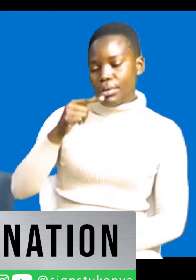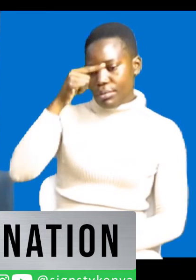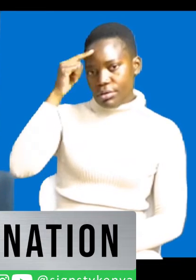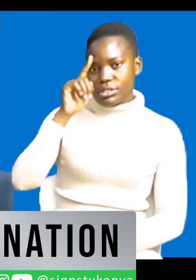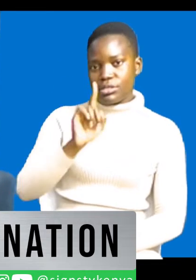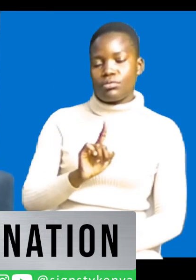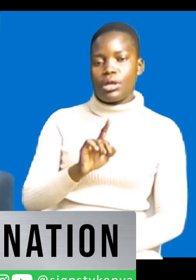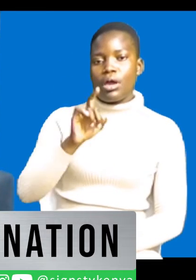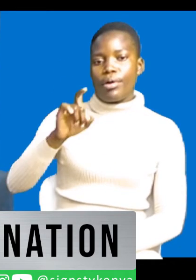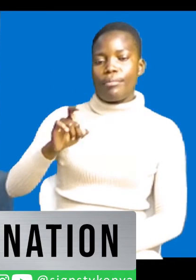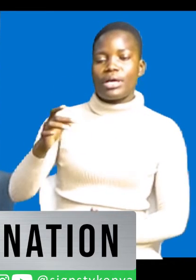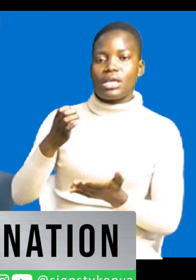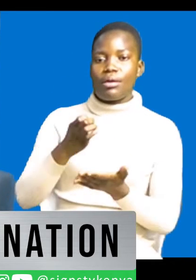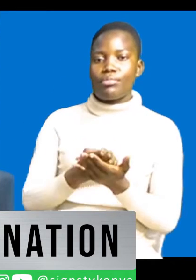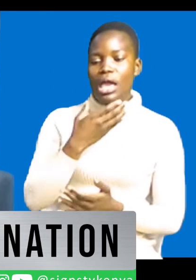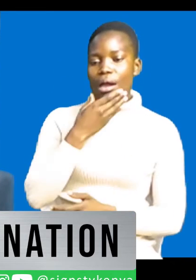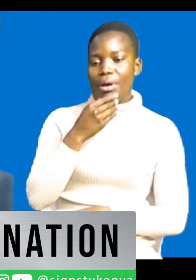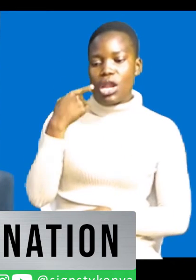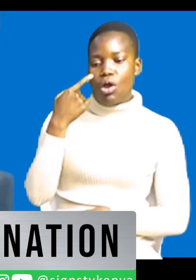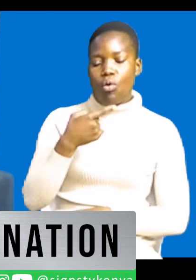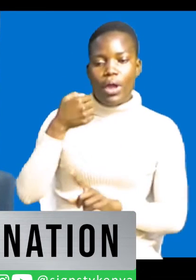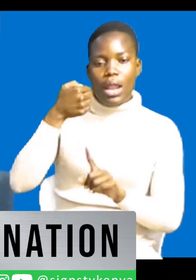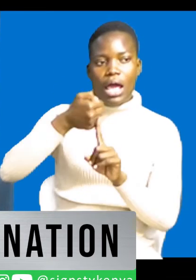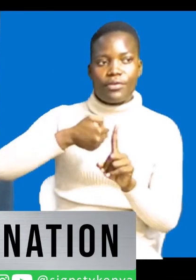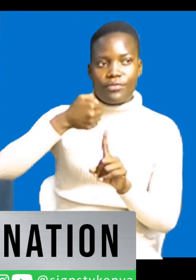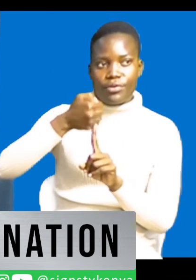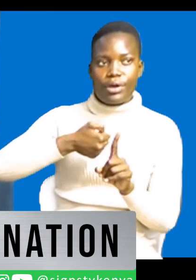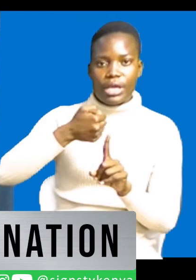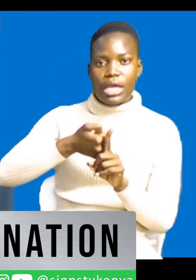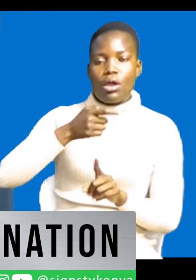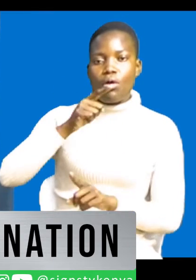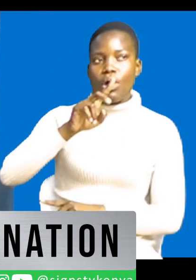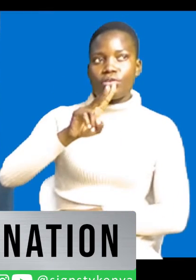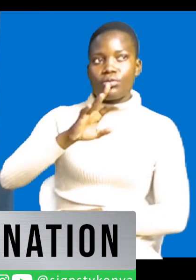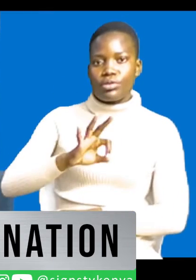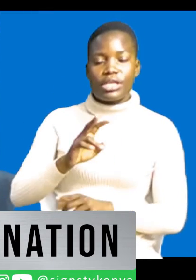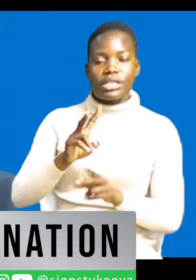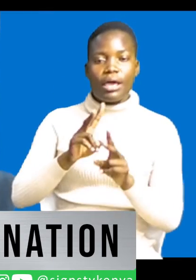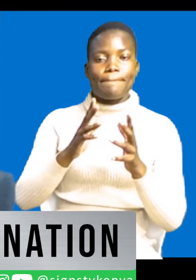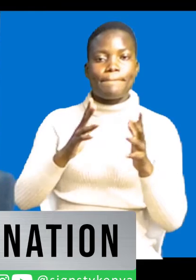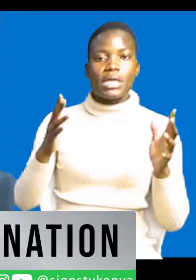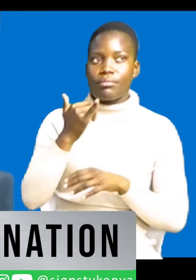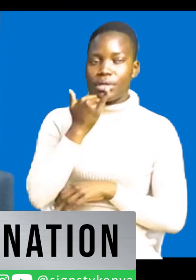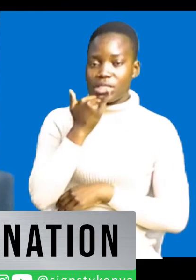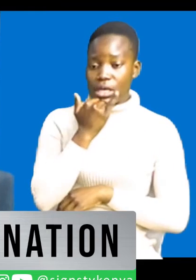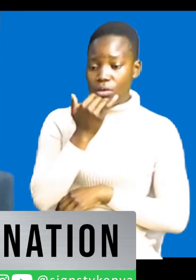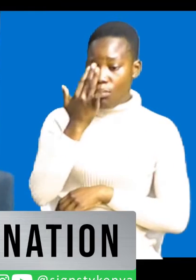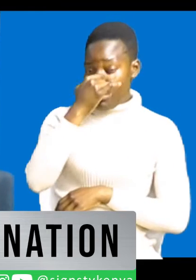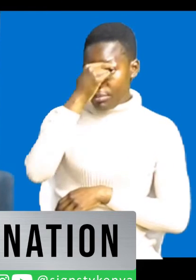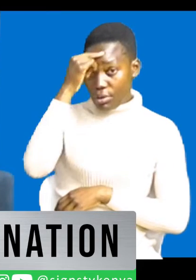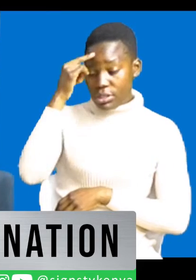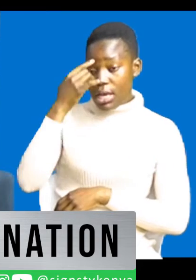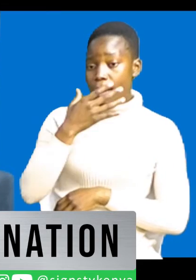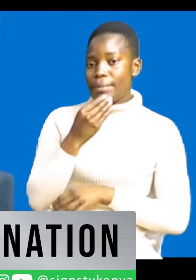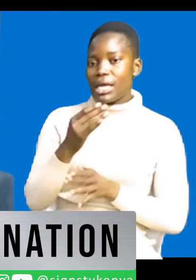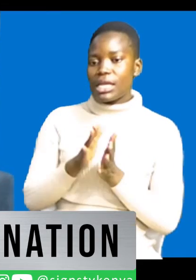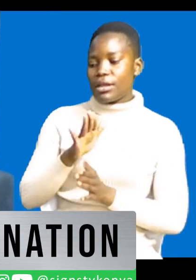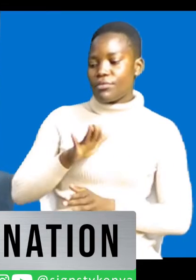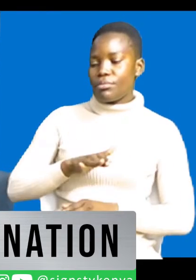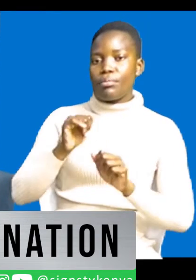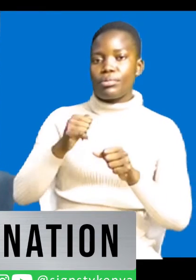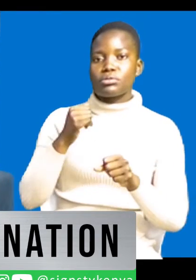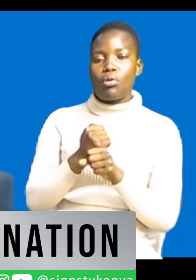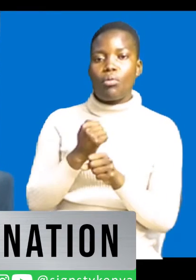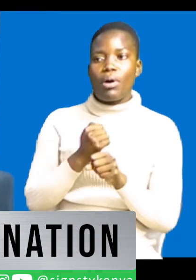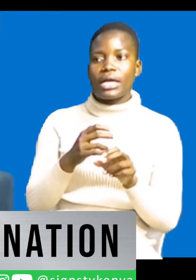tuweke mwanaume yule anaenda kupigania kitu fulani. Ni makosa sana kwa sababu male and female can do the same